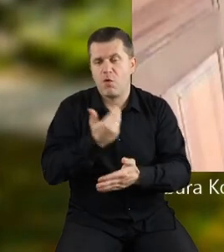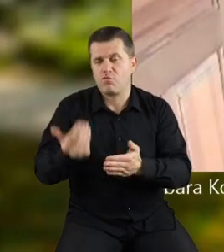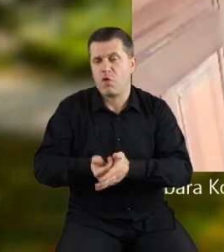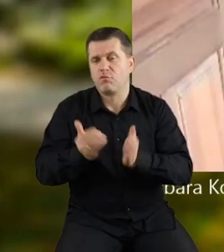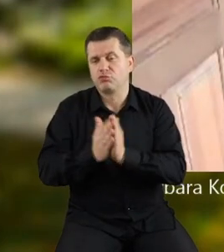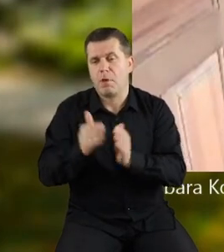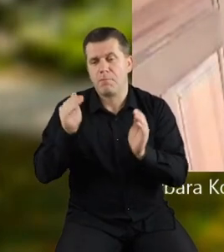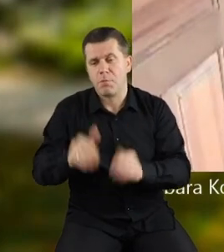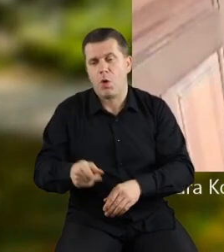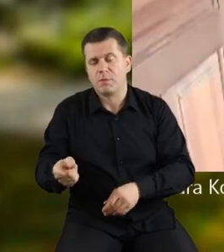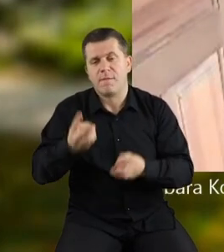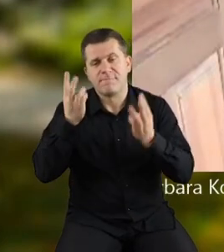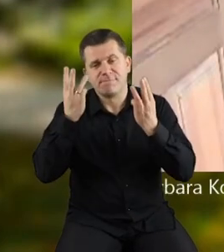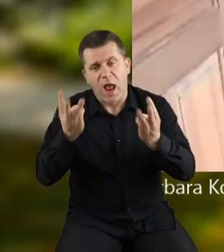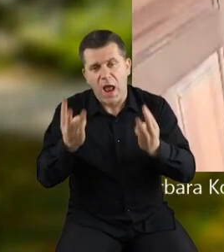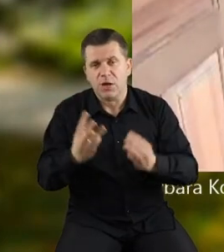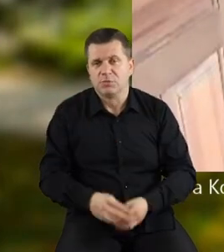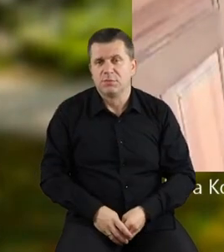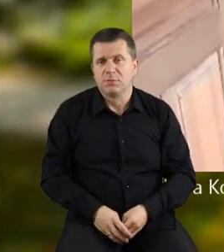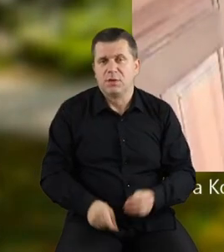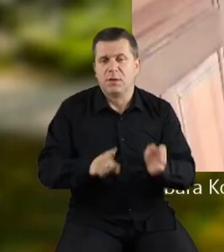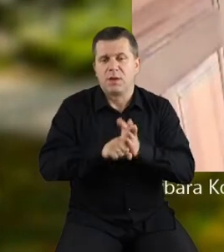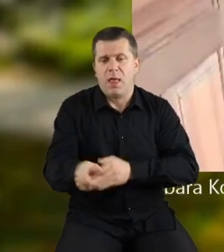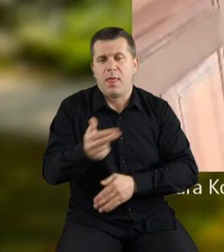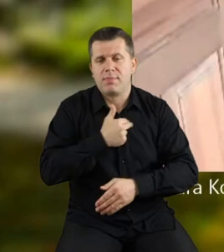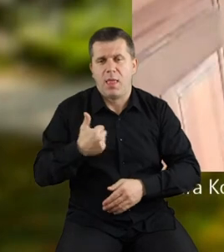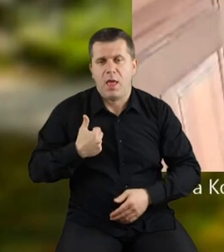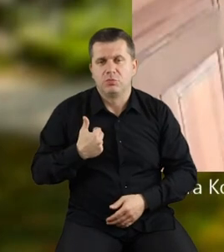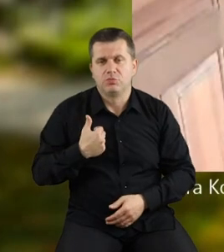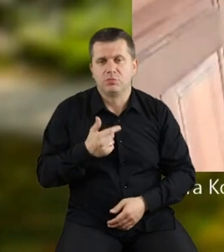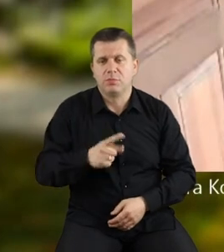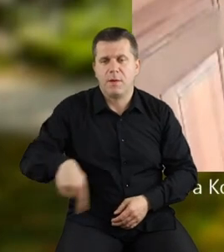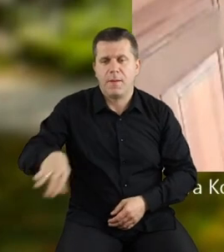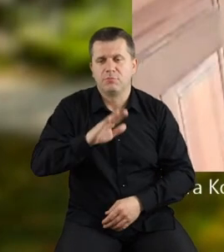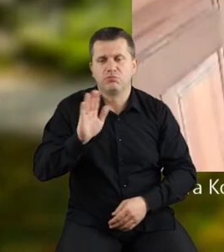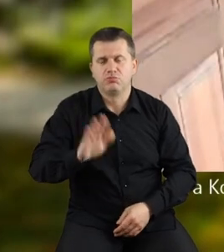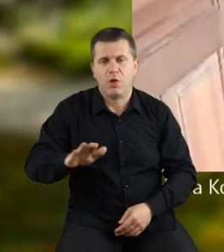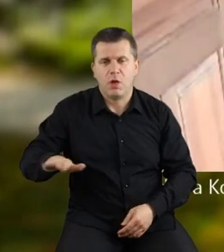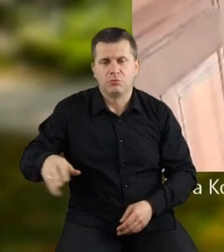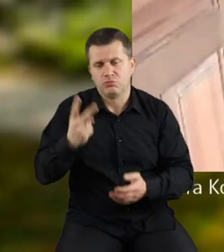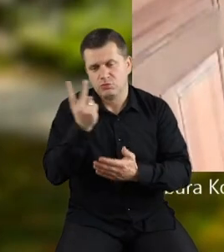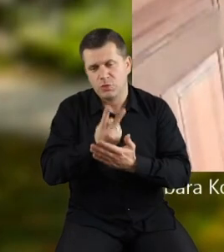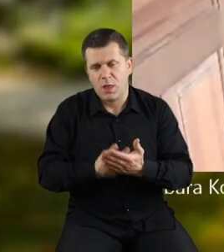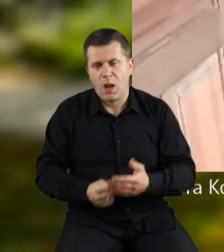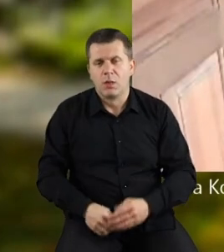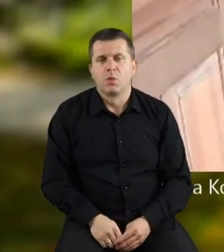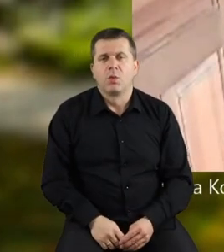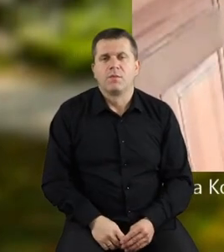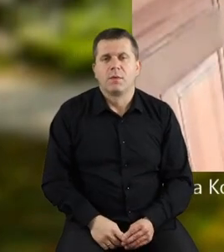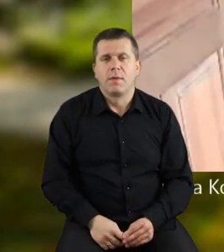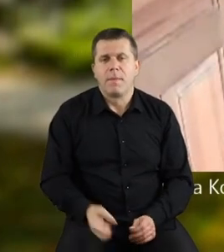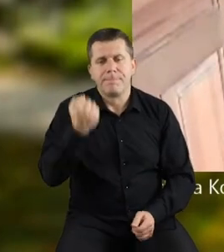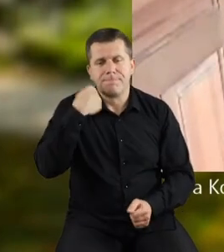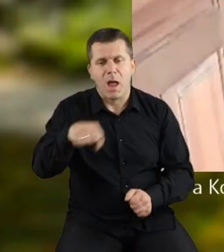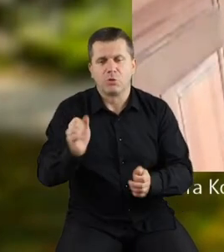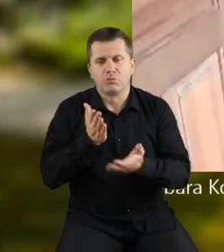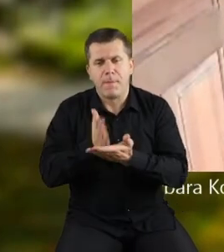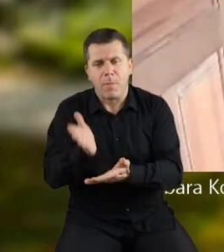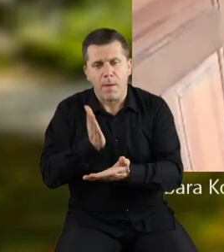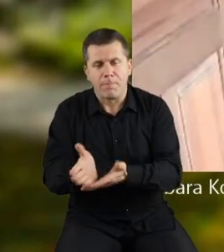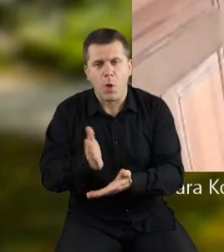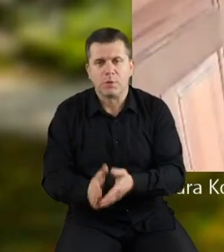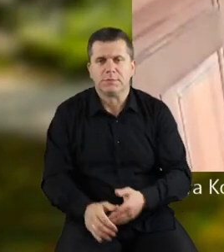kolejne książki, które mogą być dużo ważniejsze dla naszych małych czytelników,